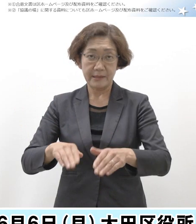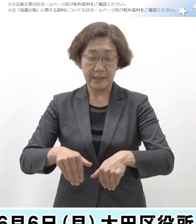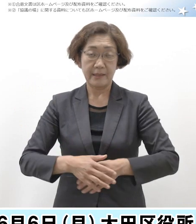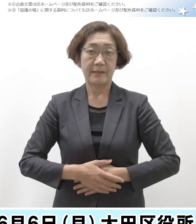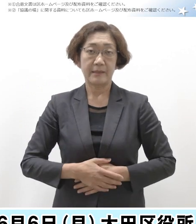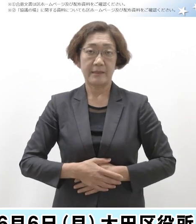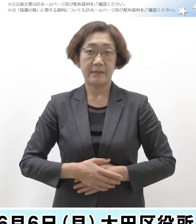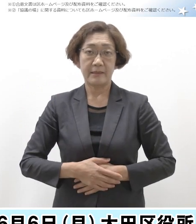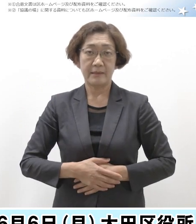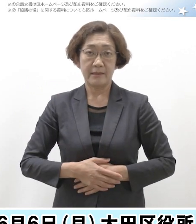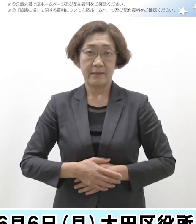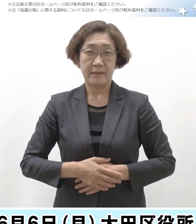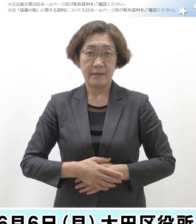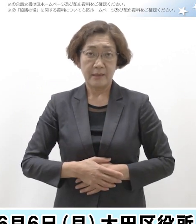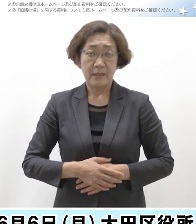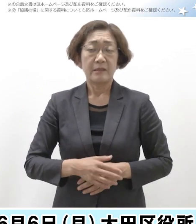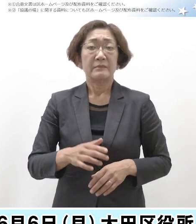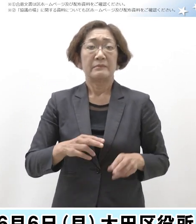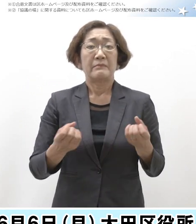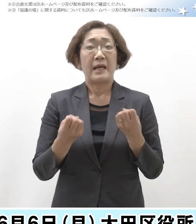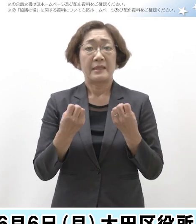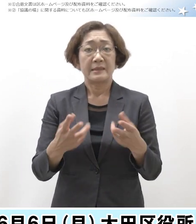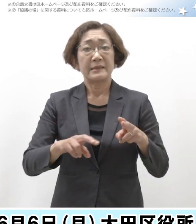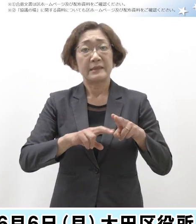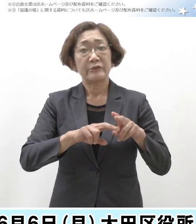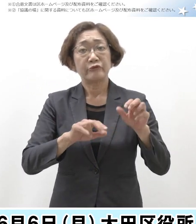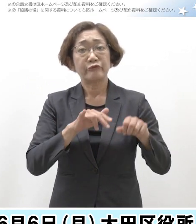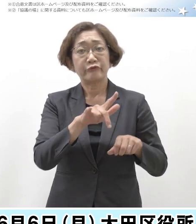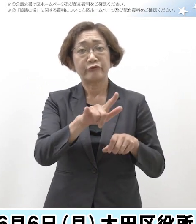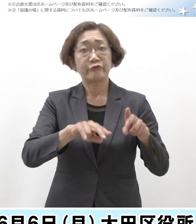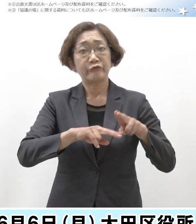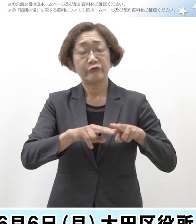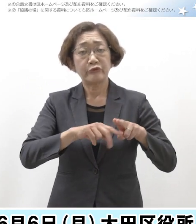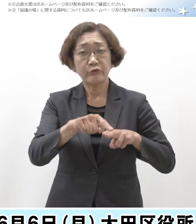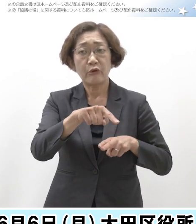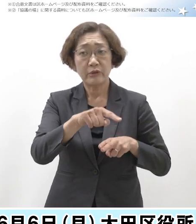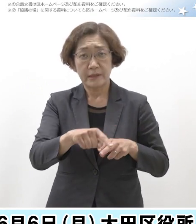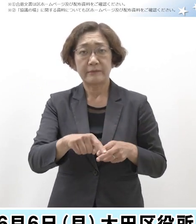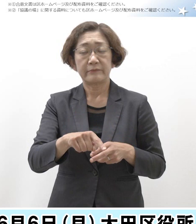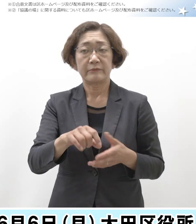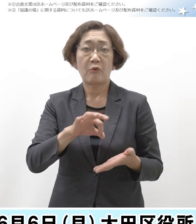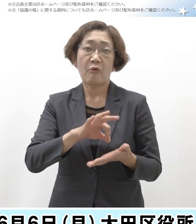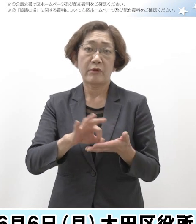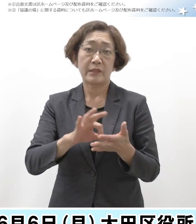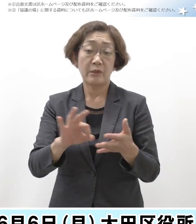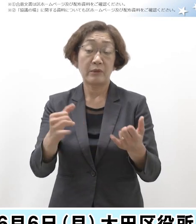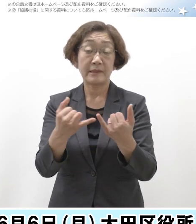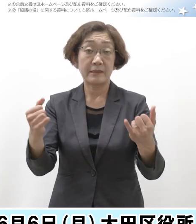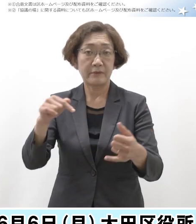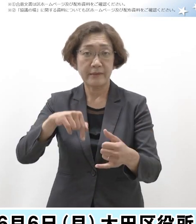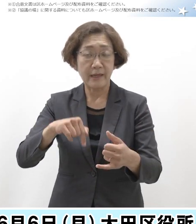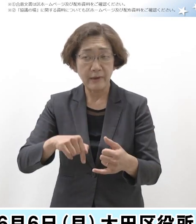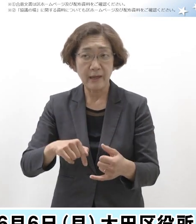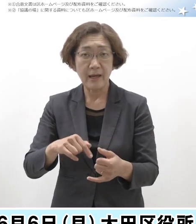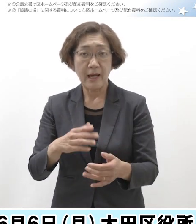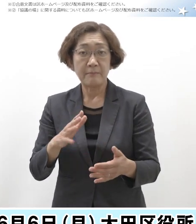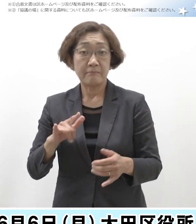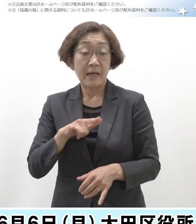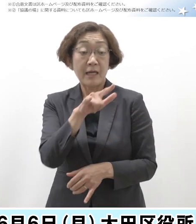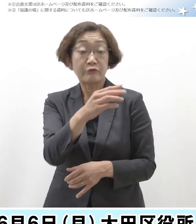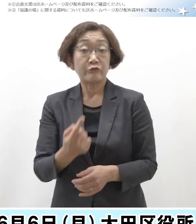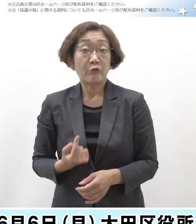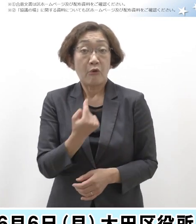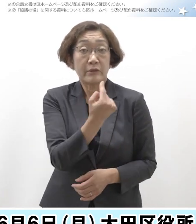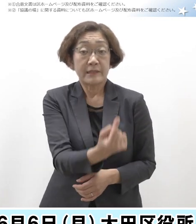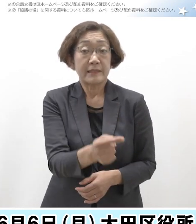の両社のうち、都は空港アクセスに関する旅客とその他の旅客分を、区